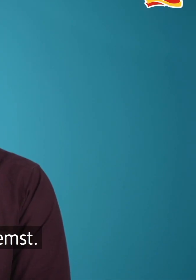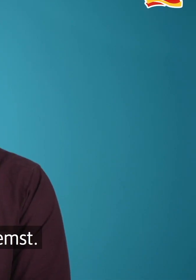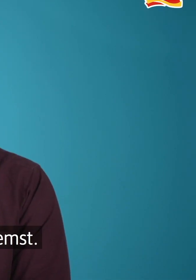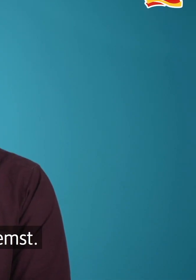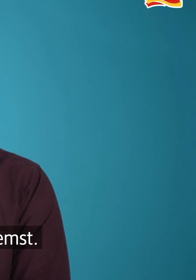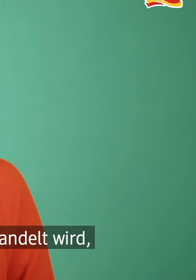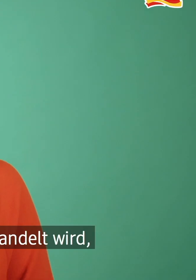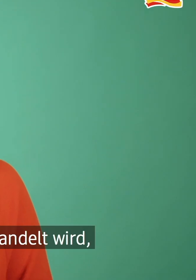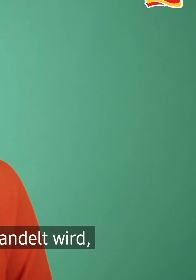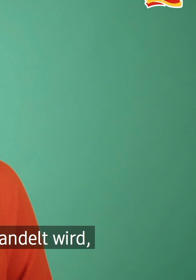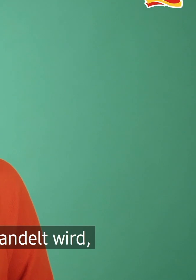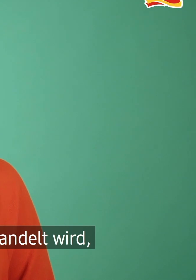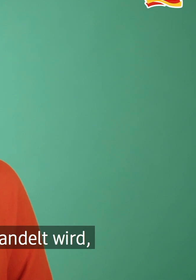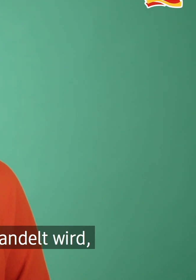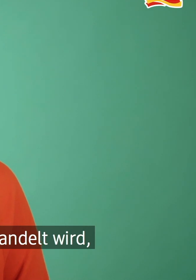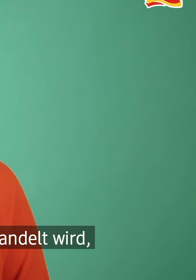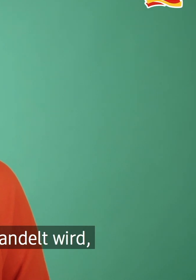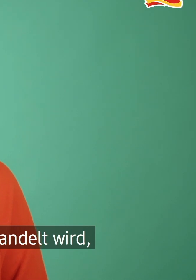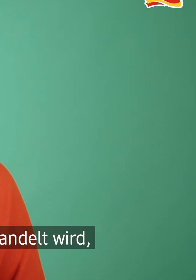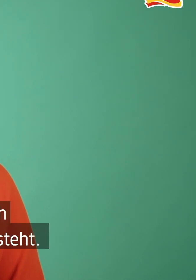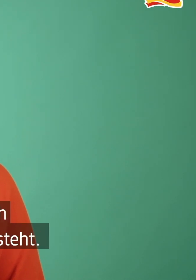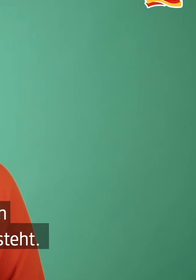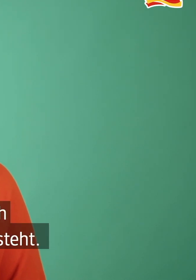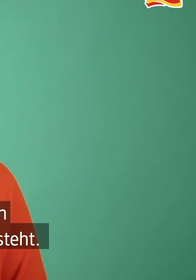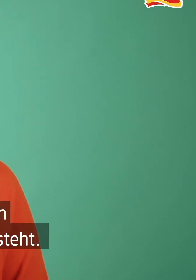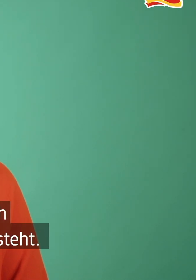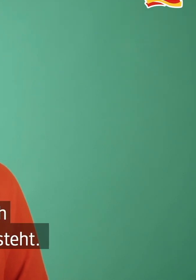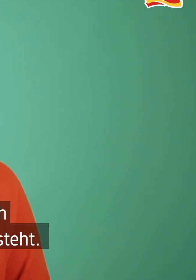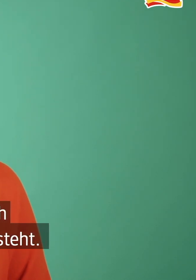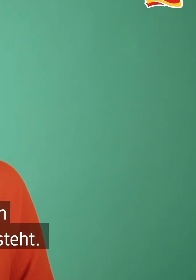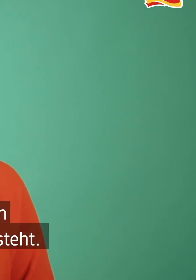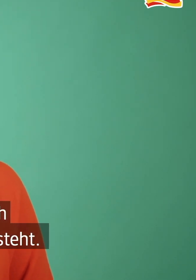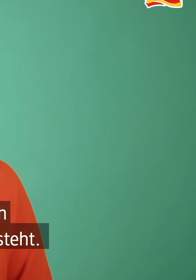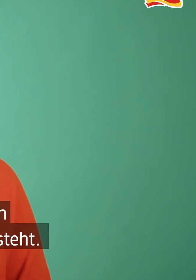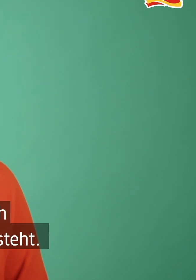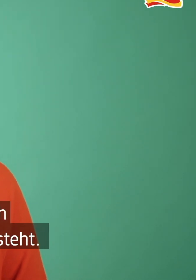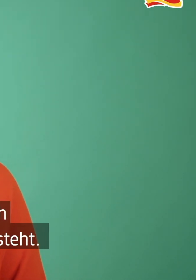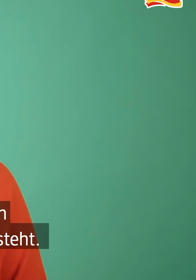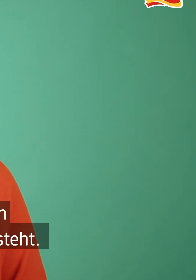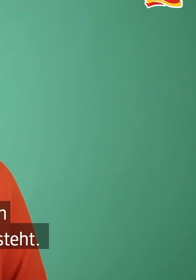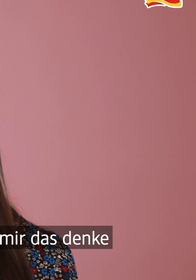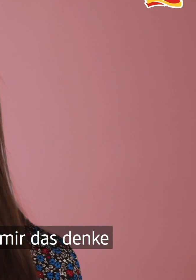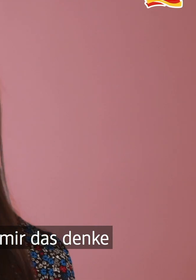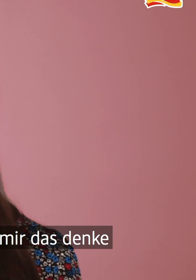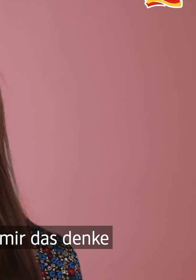niemals ausgebremst. Dass man mit Wertschätzung behandelt wird, dass wirklich tatsächlich der Mensch im Mittelpunkt steht. Ich kann alles so